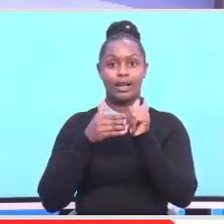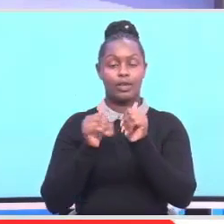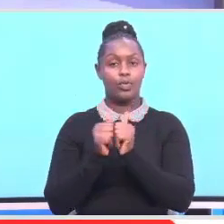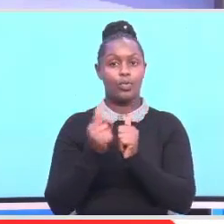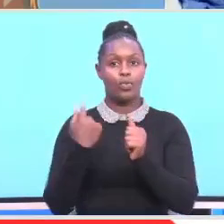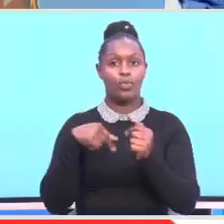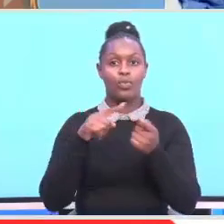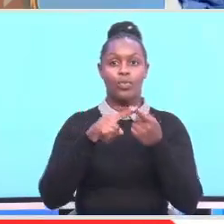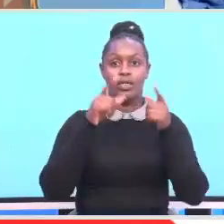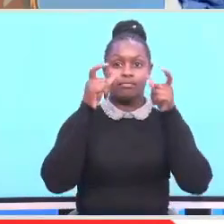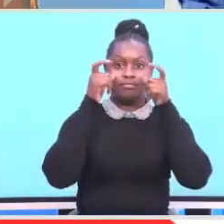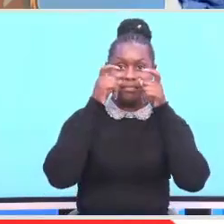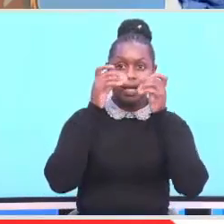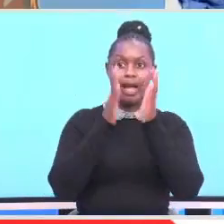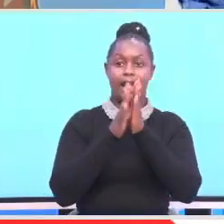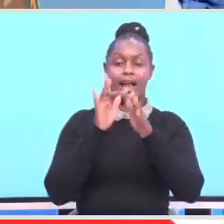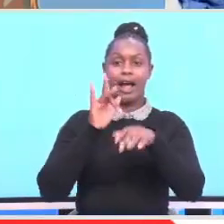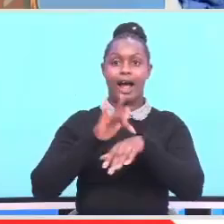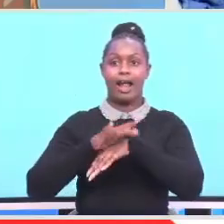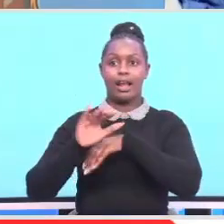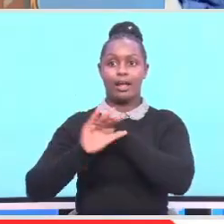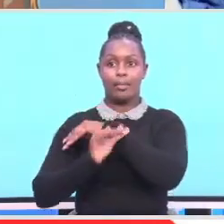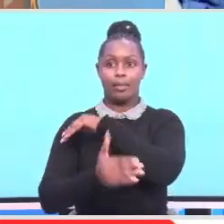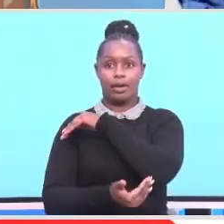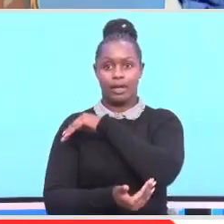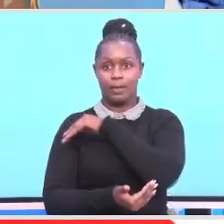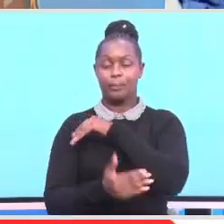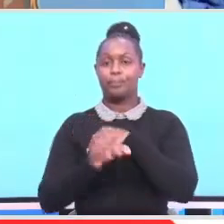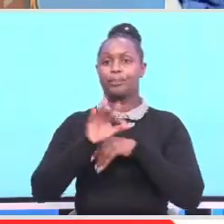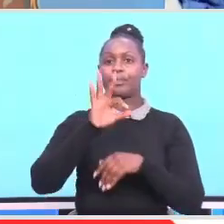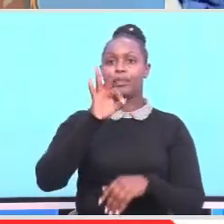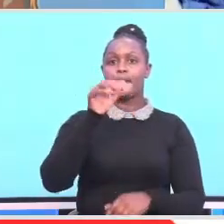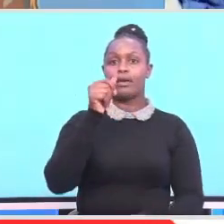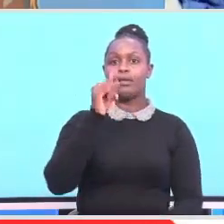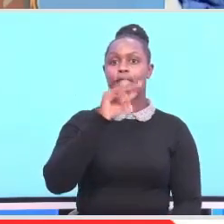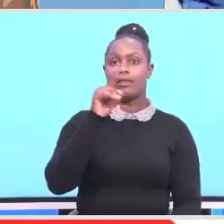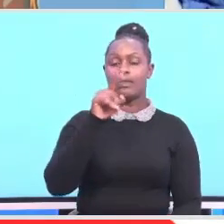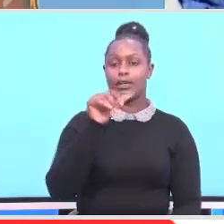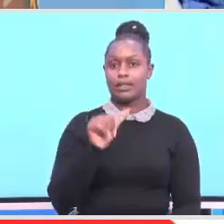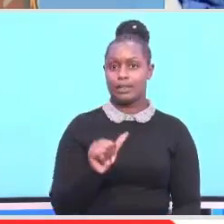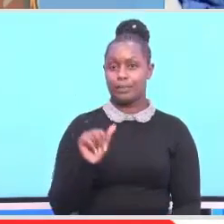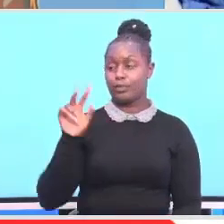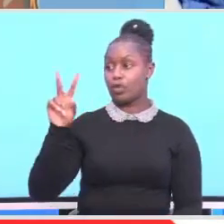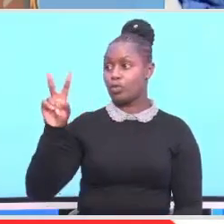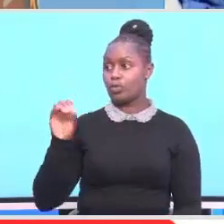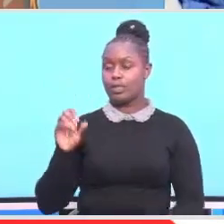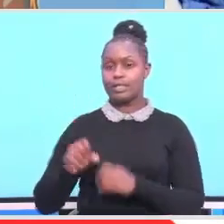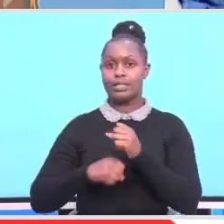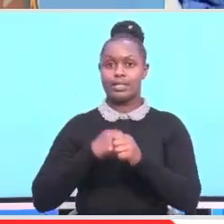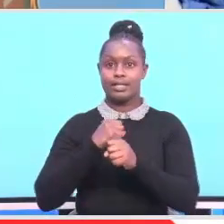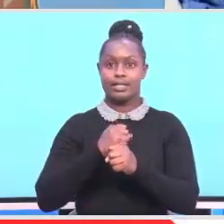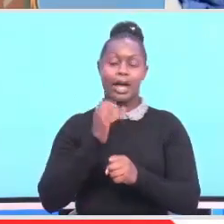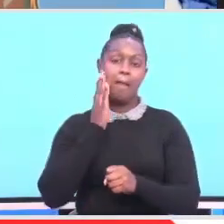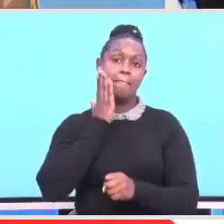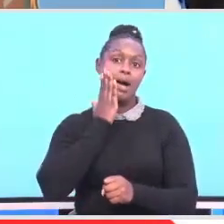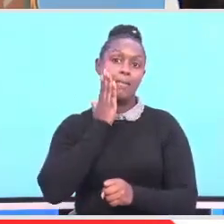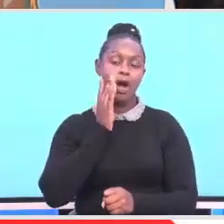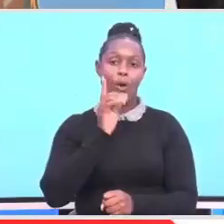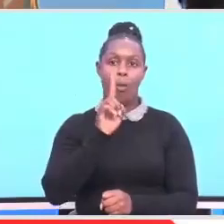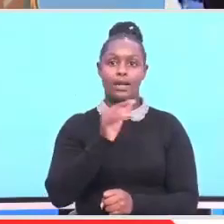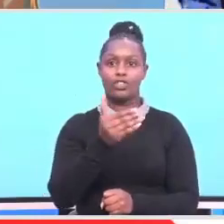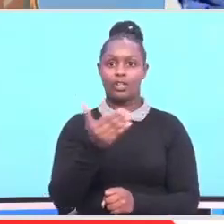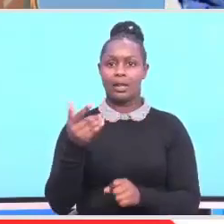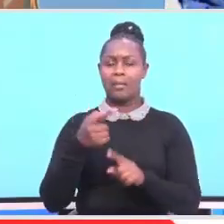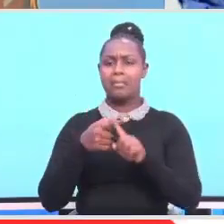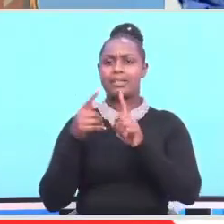za utotoni. Faiza Acheng aliye na umri wa miaka 20 ni mama ya mtoto mmoja, na sasa anatusimulia baadhi